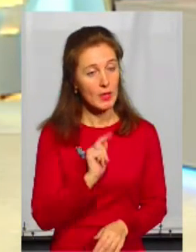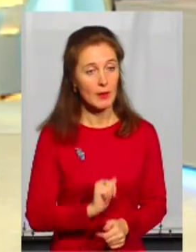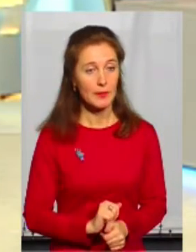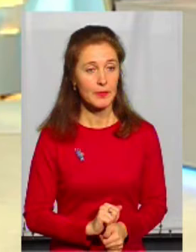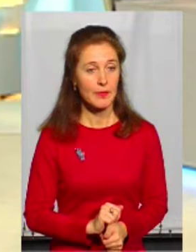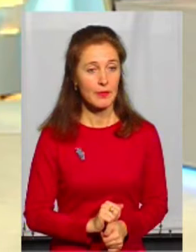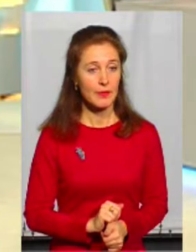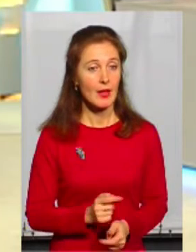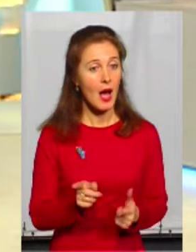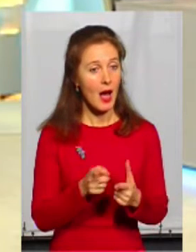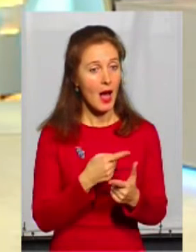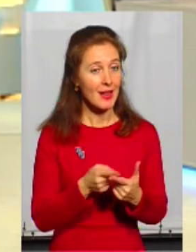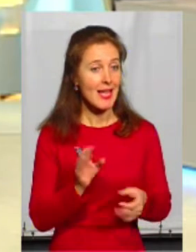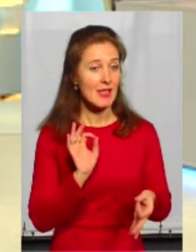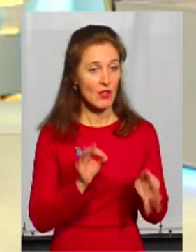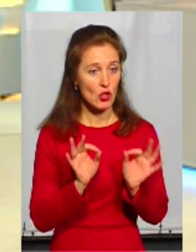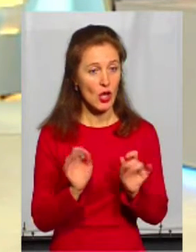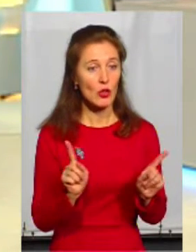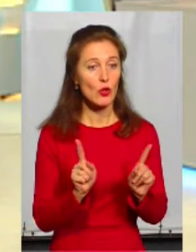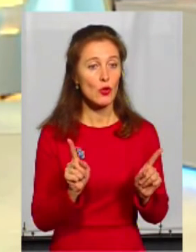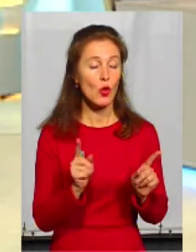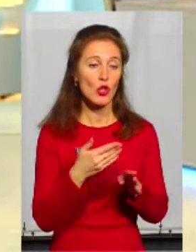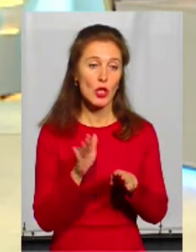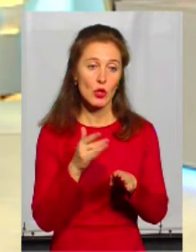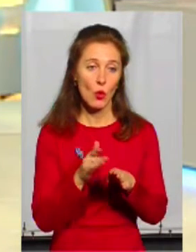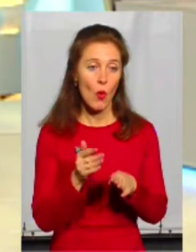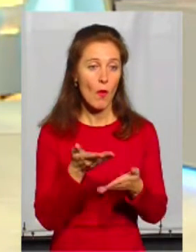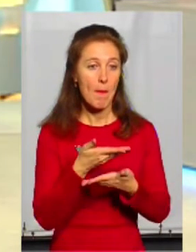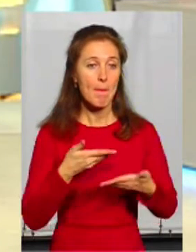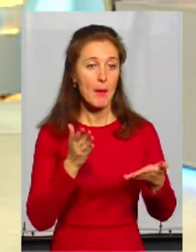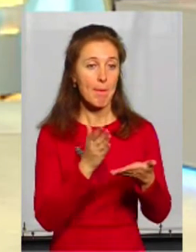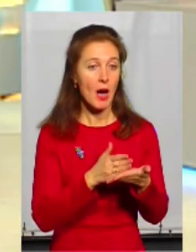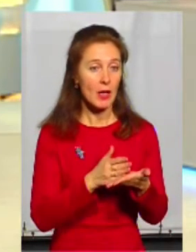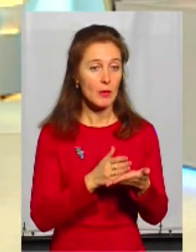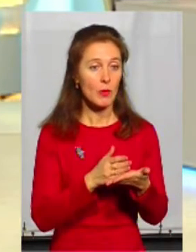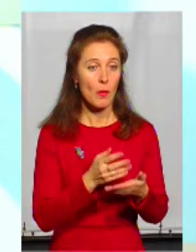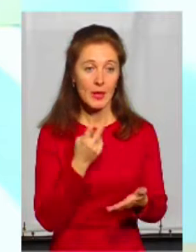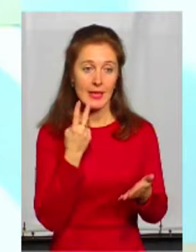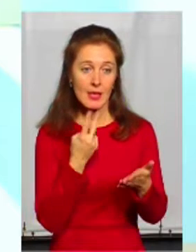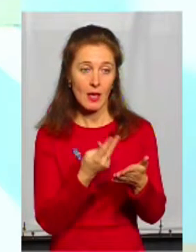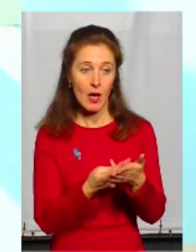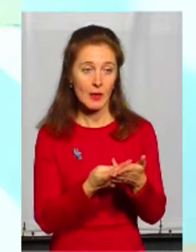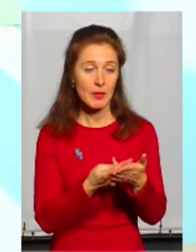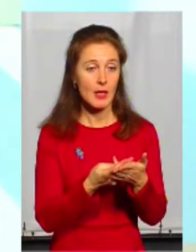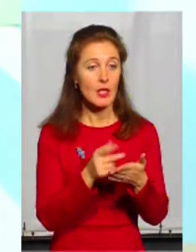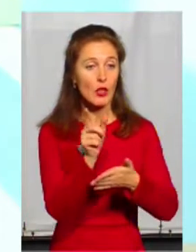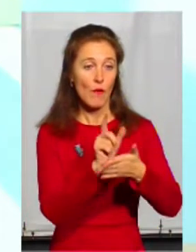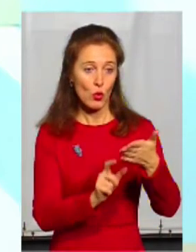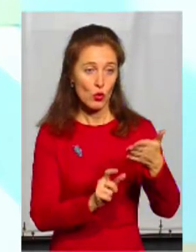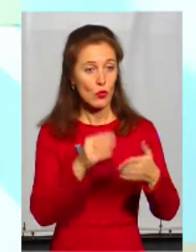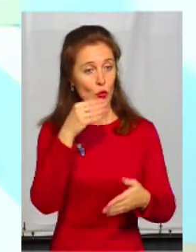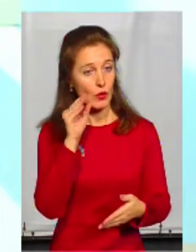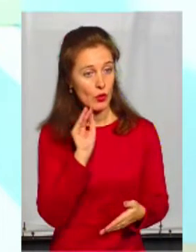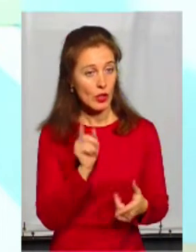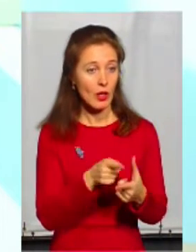помилка. Угу. От, але, звичайно, що ми десь частково маємо, пересікаємося з творчістю Тараса Шевченка, але, звичайно, є